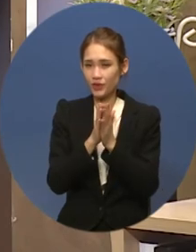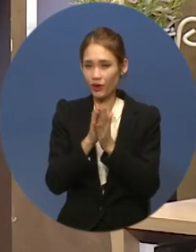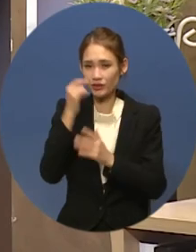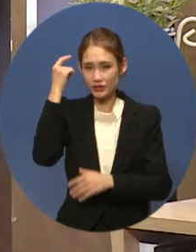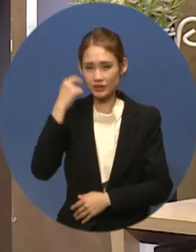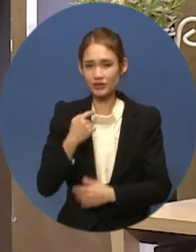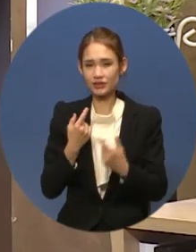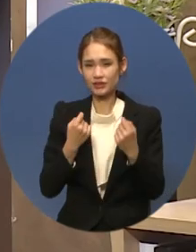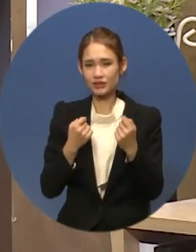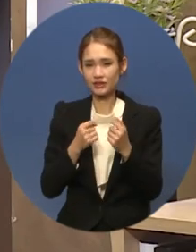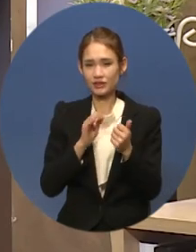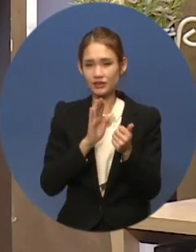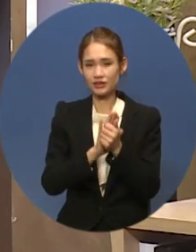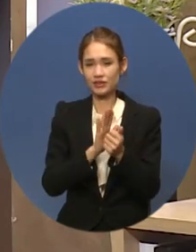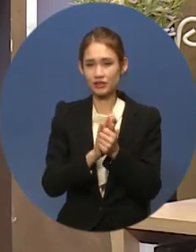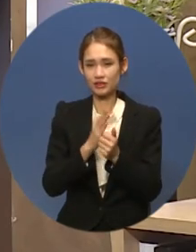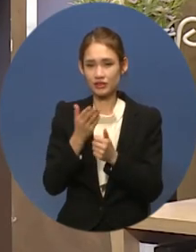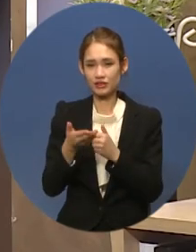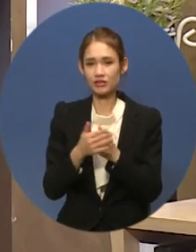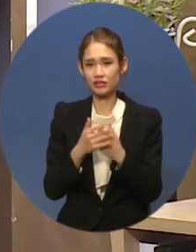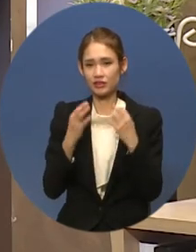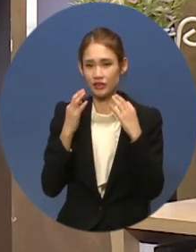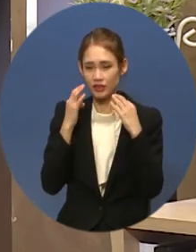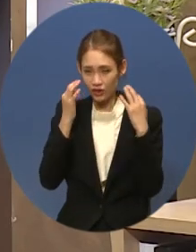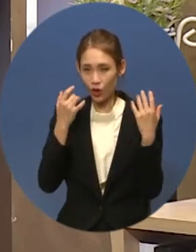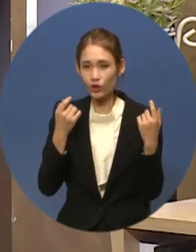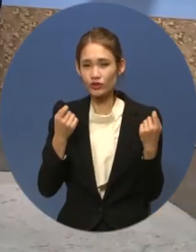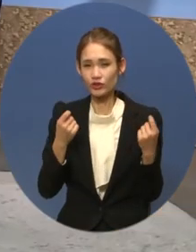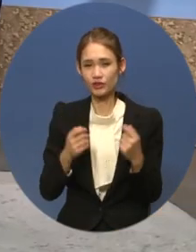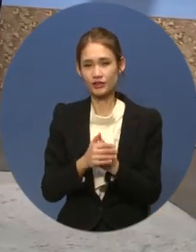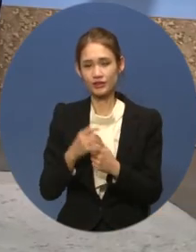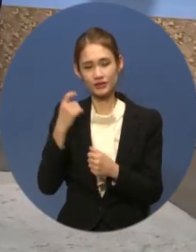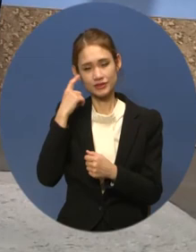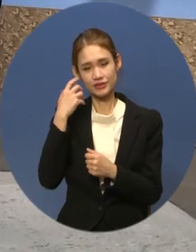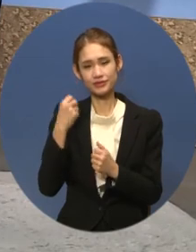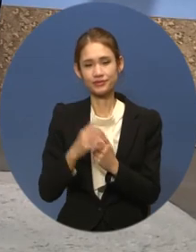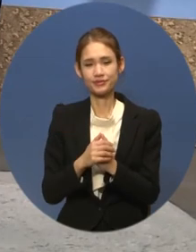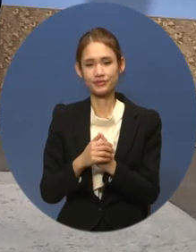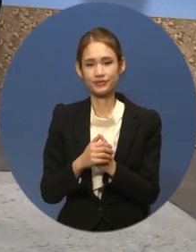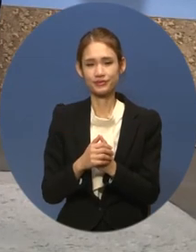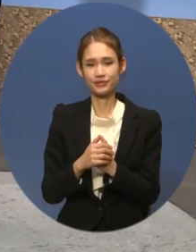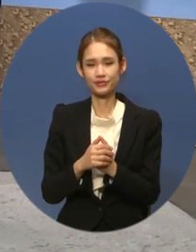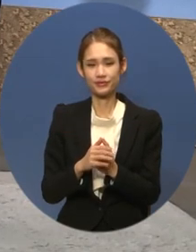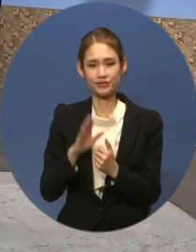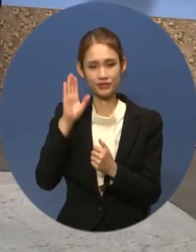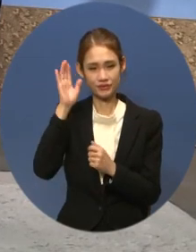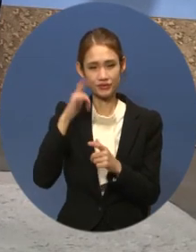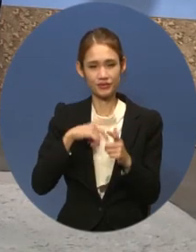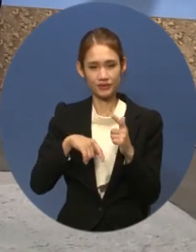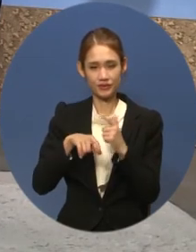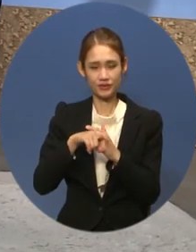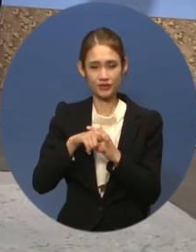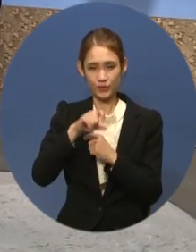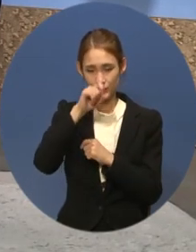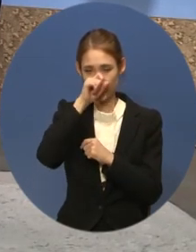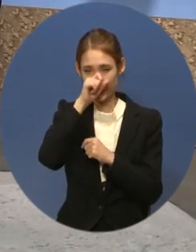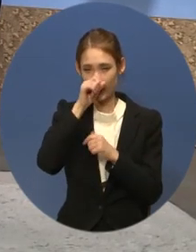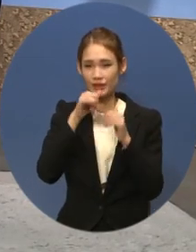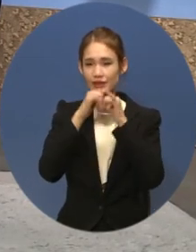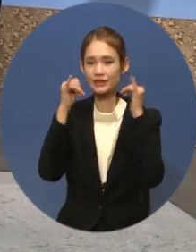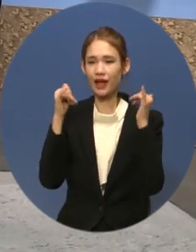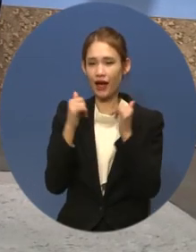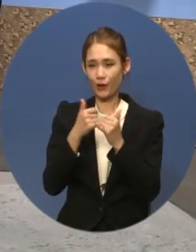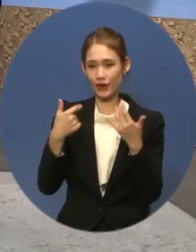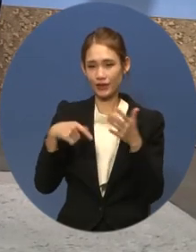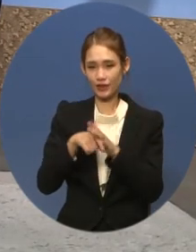그런 매 지원을 더 애써주신 게 아닌가 그런 생각이 들었습니다 앞으로도 이제 저희 서 나은 사회를 위해서